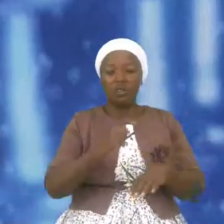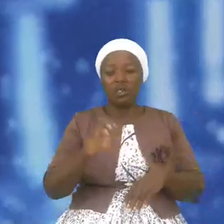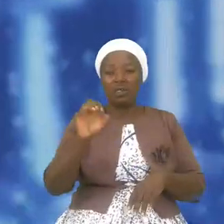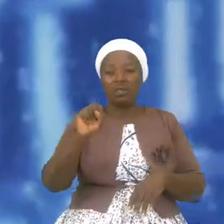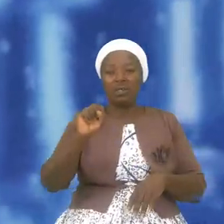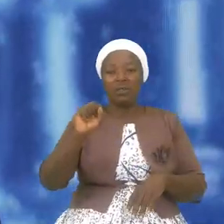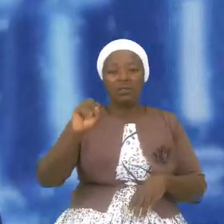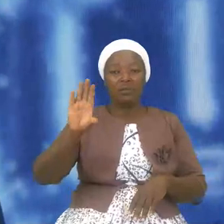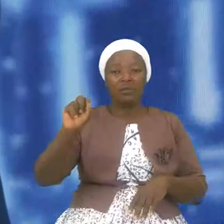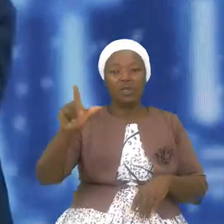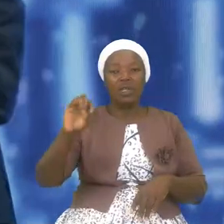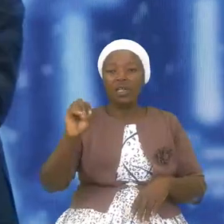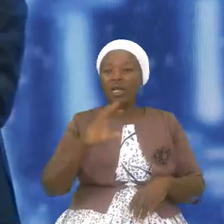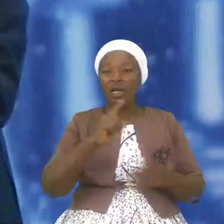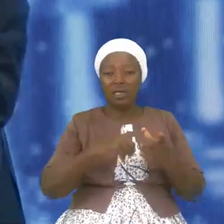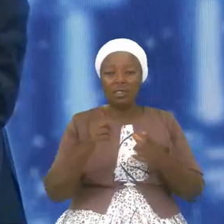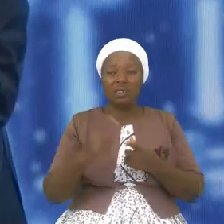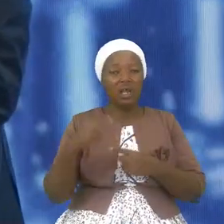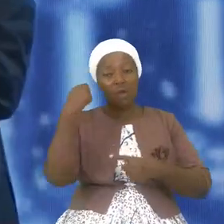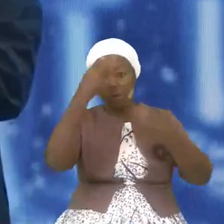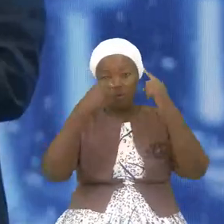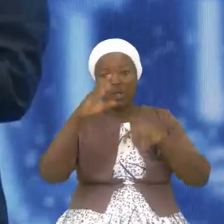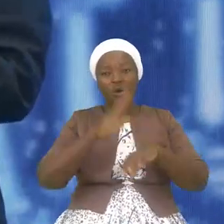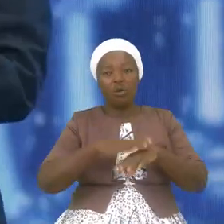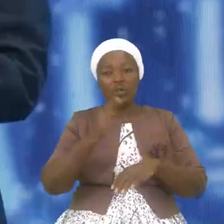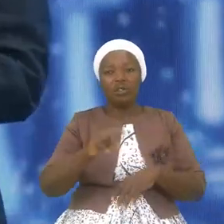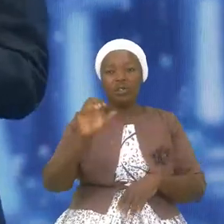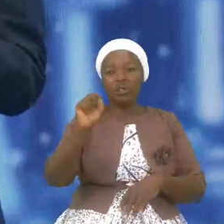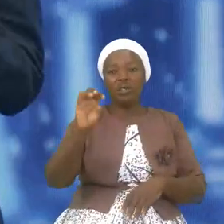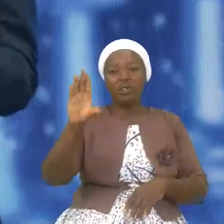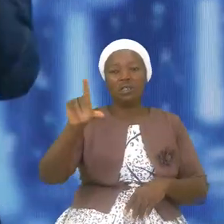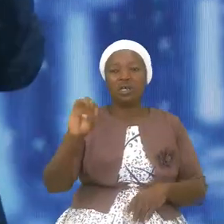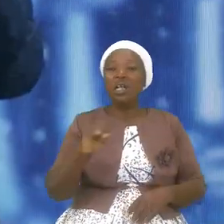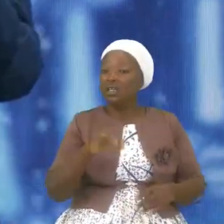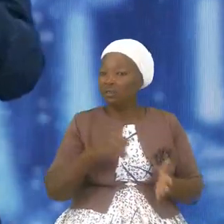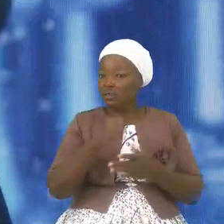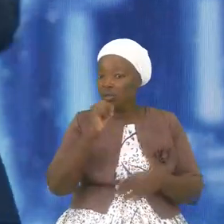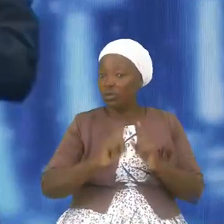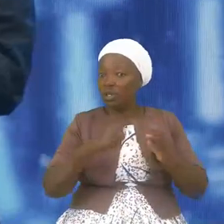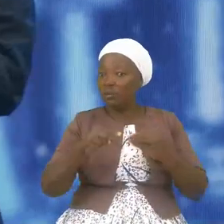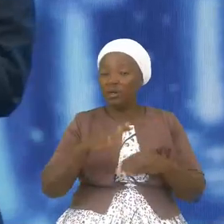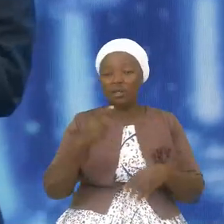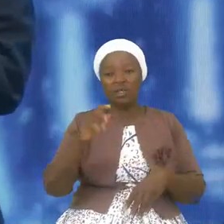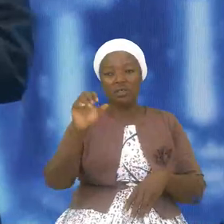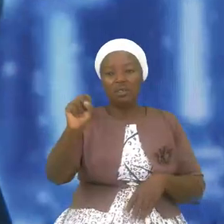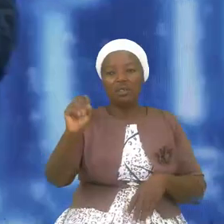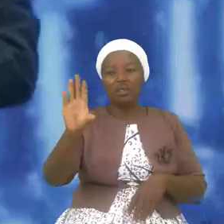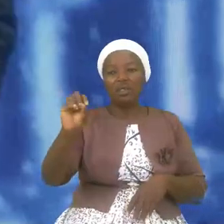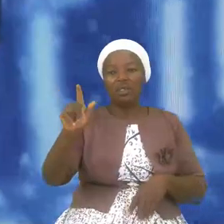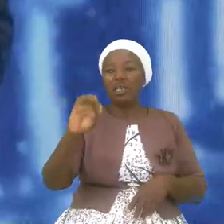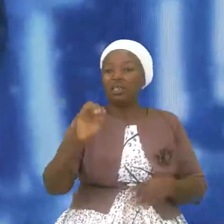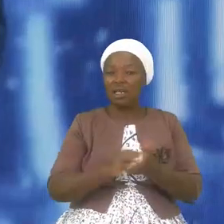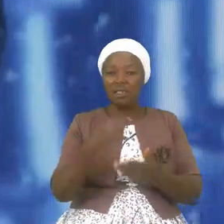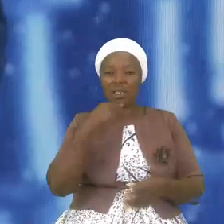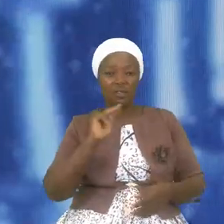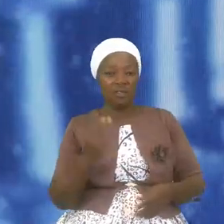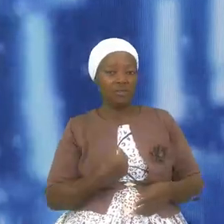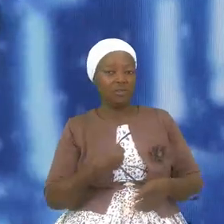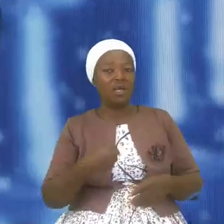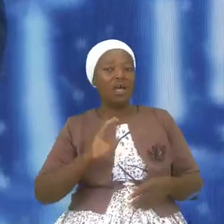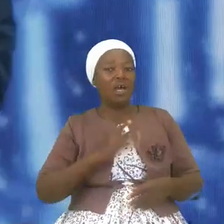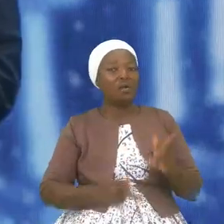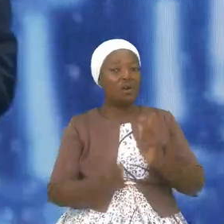balance, pesé sur la balance. Il ne parle pas de la balance qui nous dit, qui nous